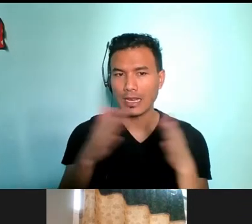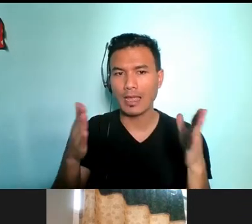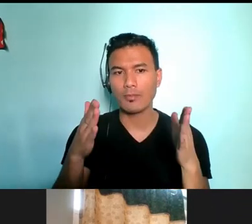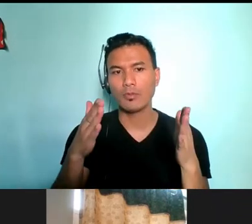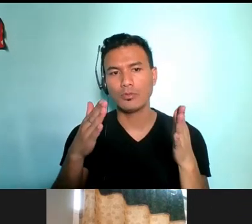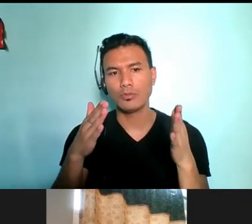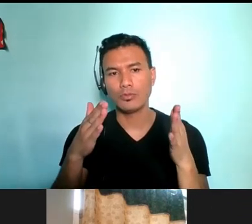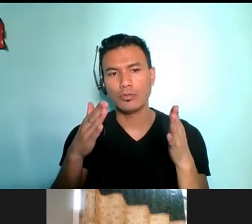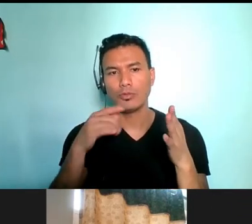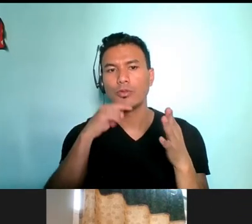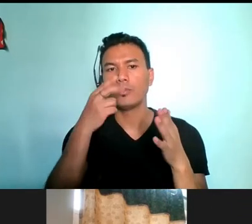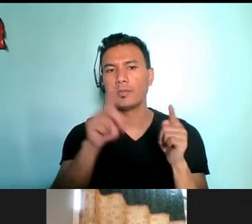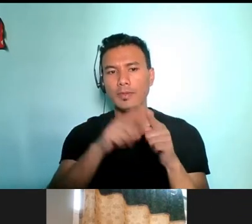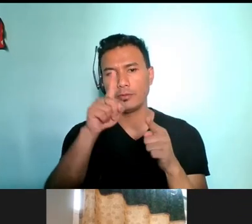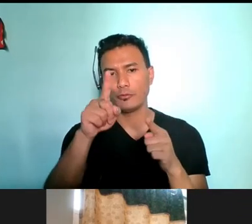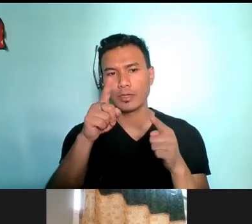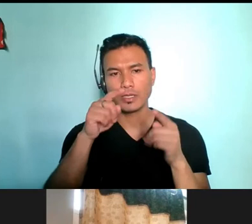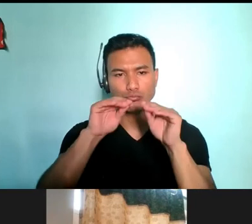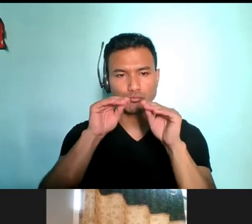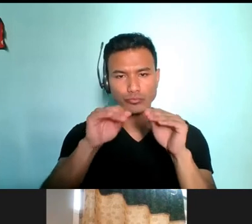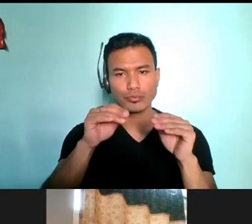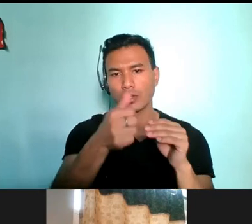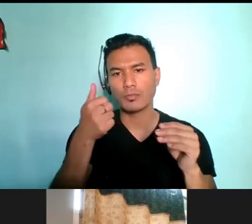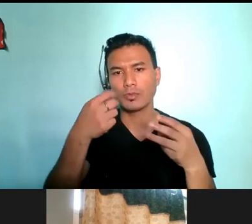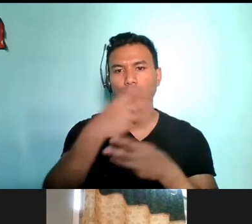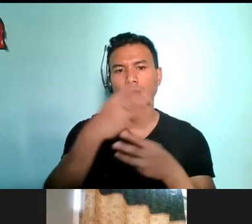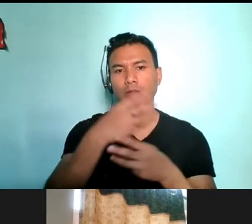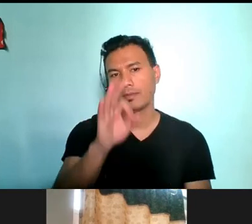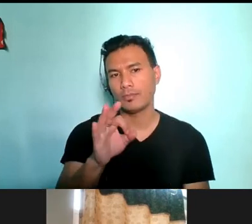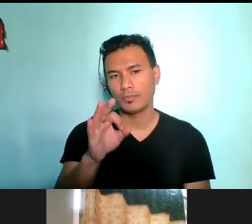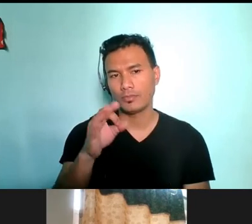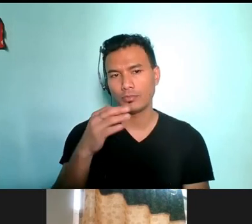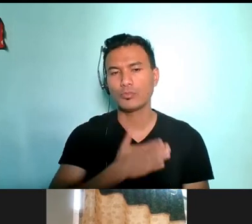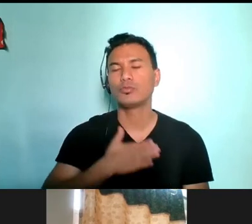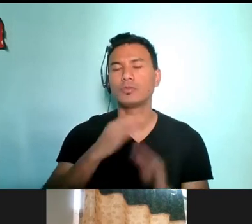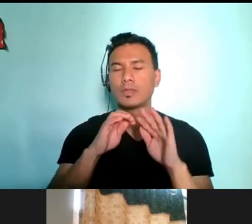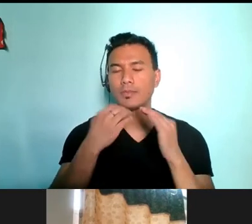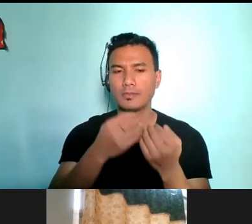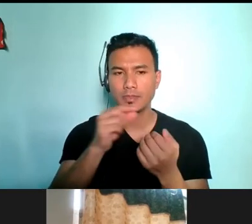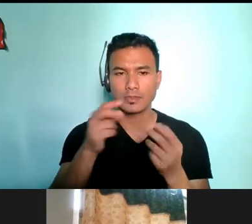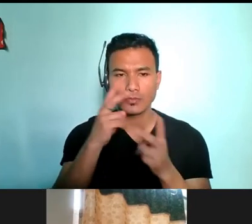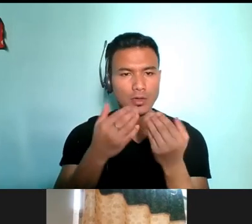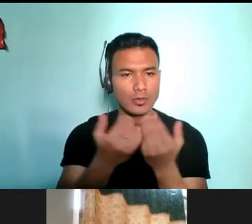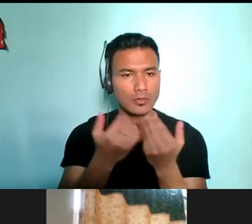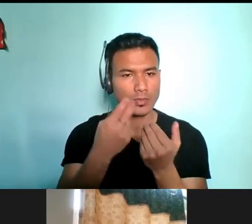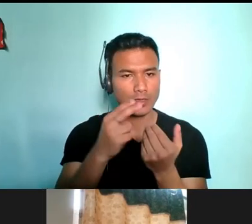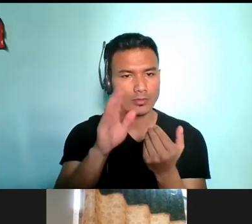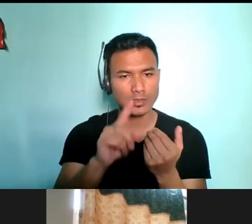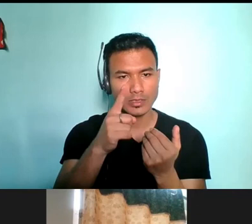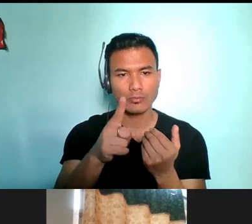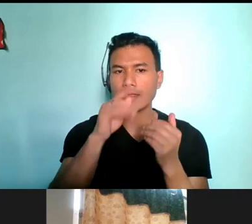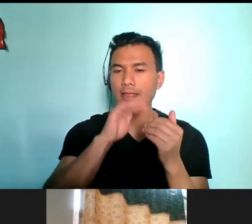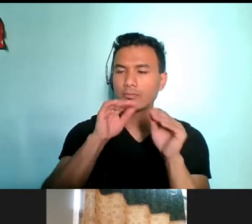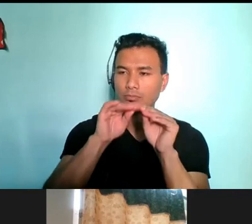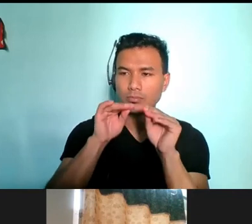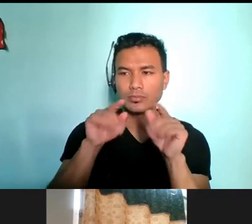पनि एउटा सेसनले पनि राम्रो काम गरेको एक्जाम्पल भन्नुभयो, कस्तो राम्रो साइकोलोजिकल फर्स्ट एड भन्नुभएको छ होइन, कसैलाई एउटै सेसनले पनि काम गरेको हुन्छ. त्यस